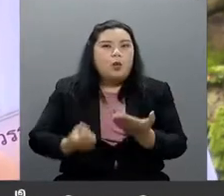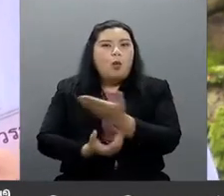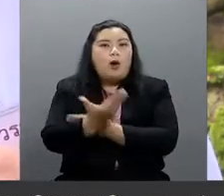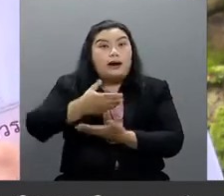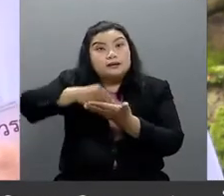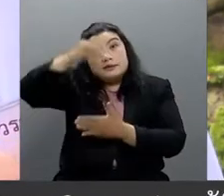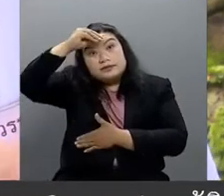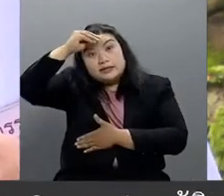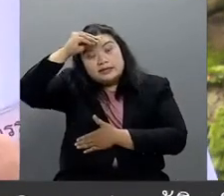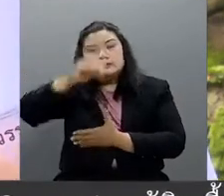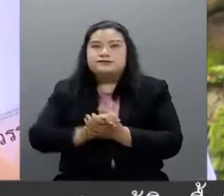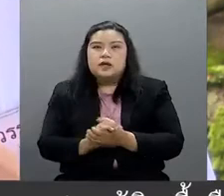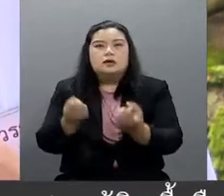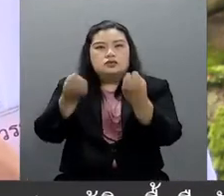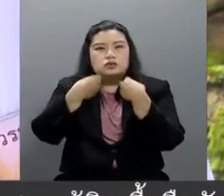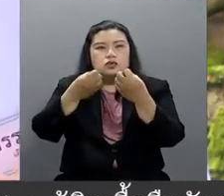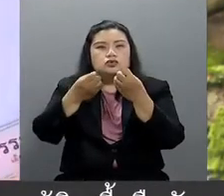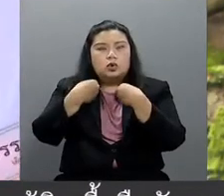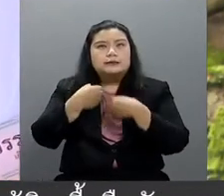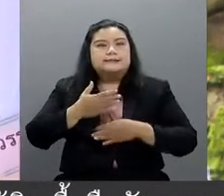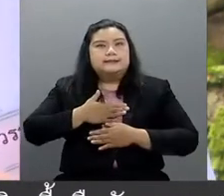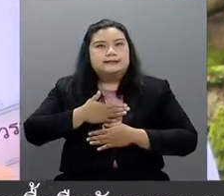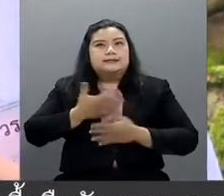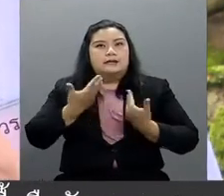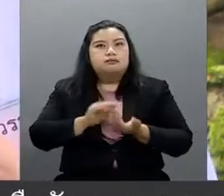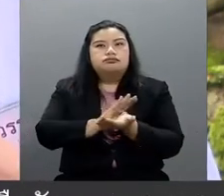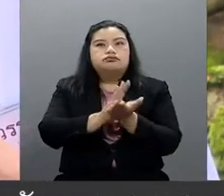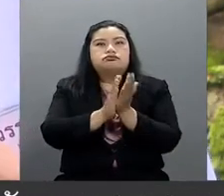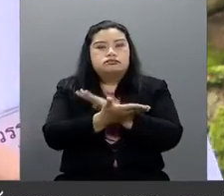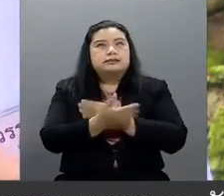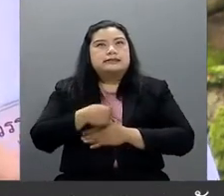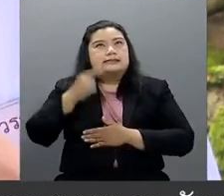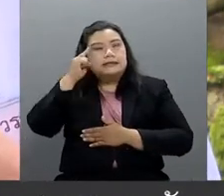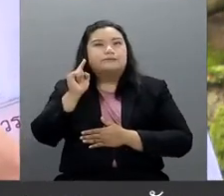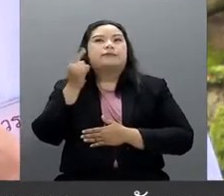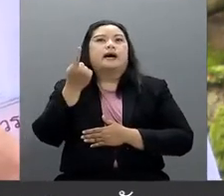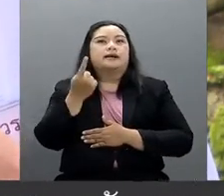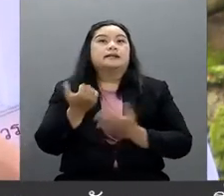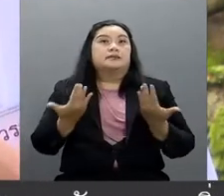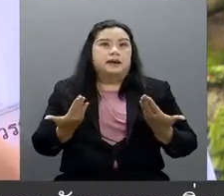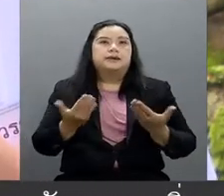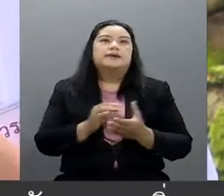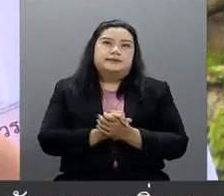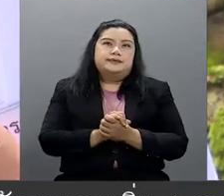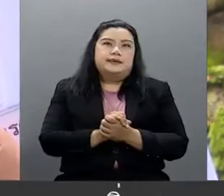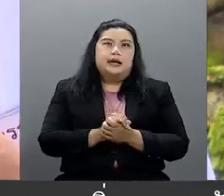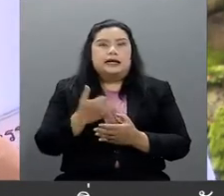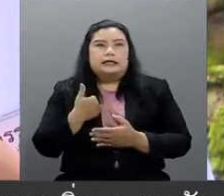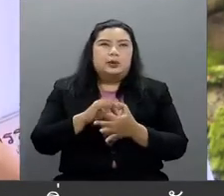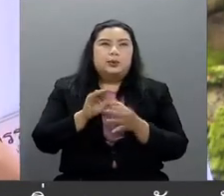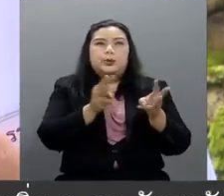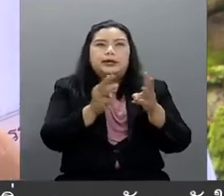นี้ค่ะมันน่าจะทำให้พี่เนี่ยค่ะได้มีแนวทางในการที่จะนำเทคนิคของการแบบว่